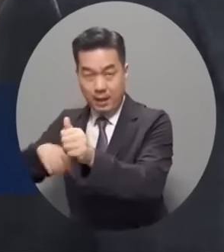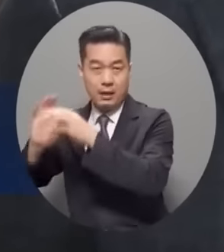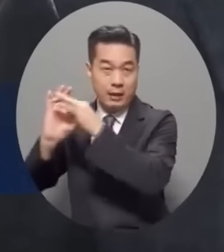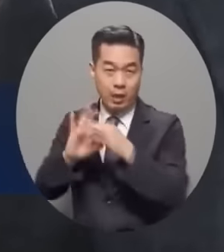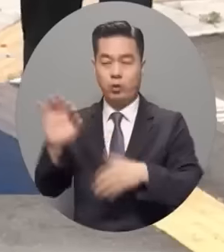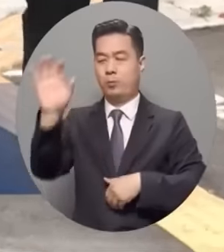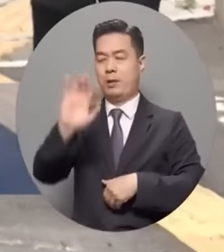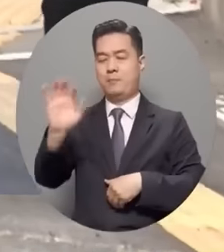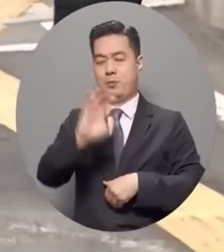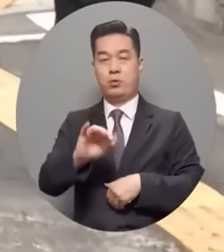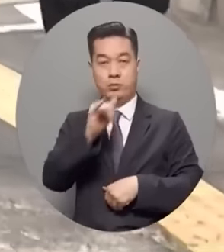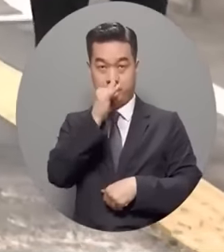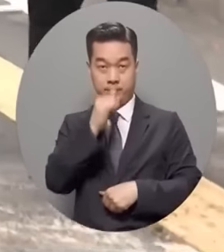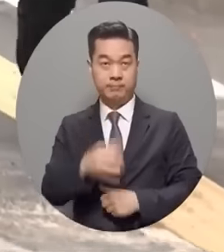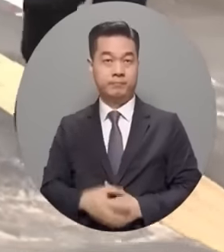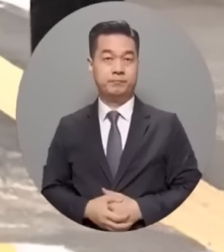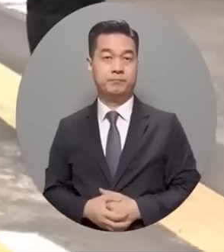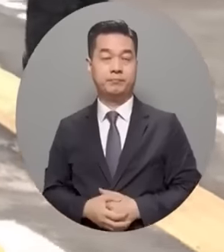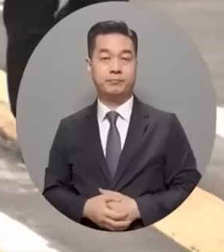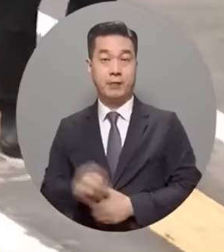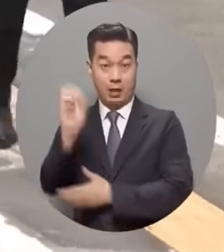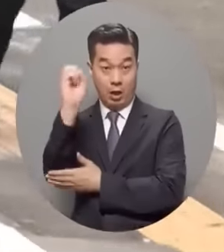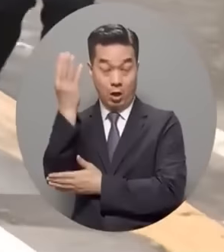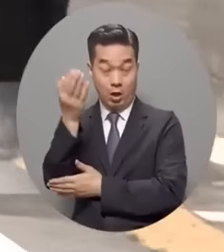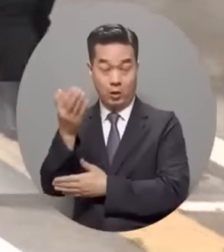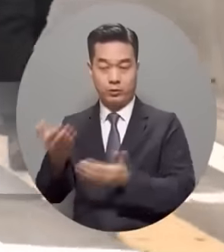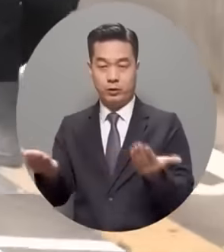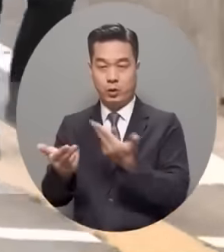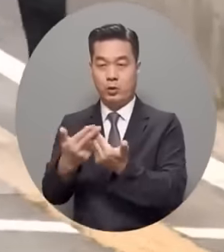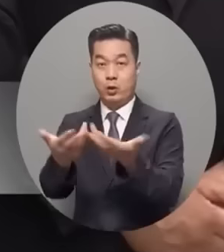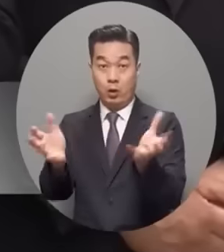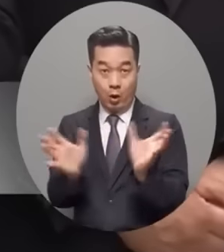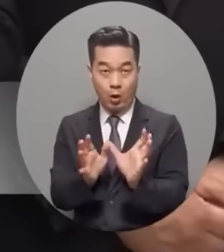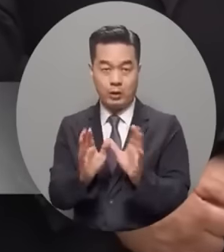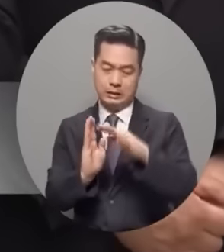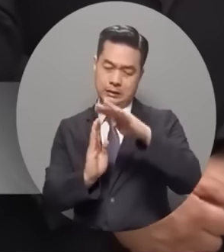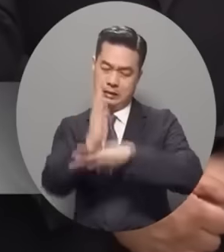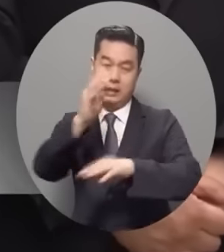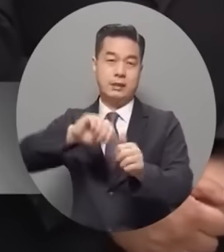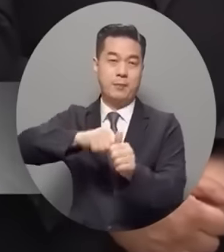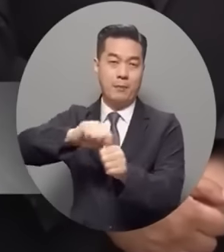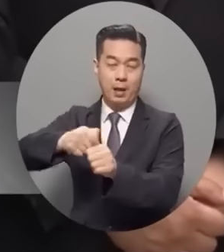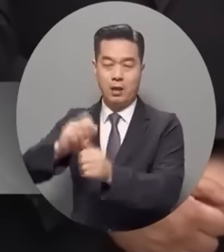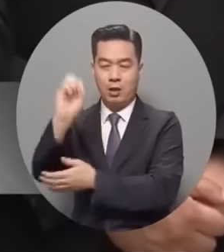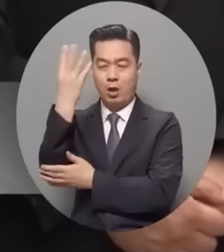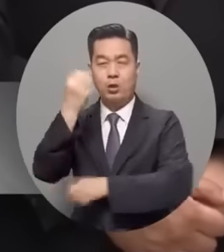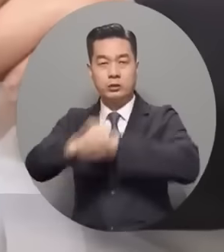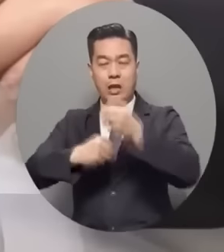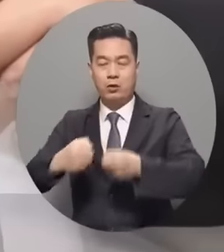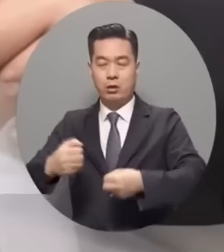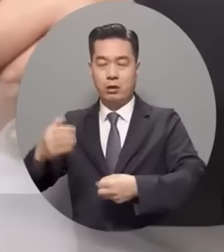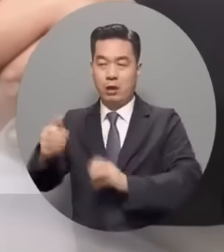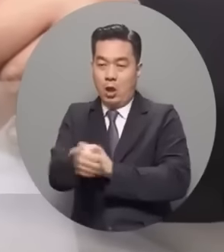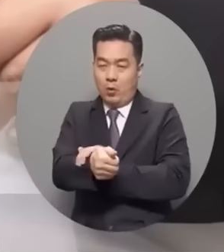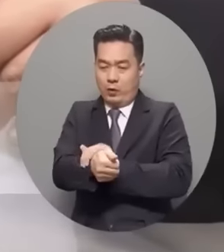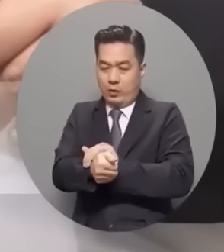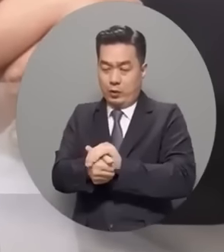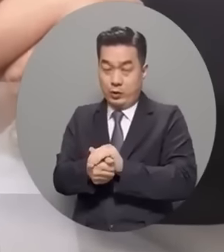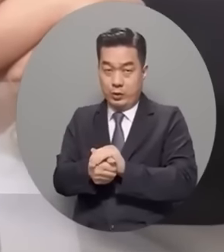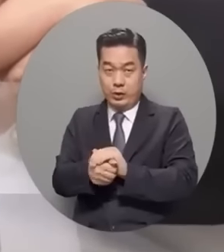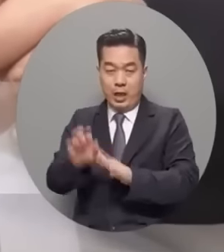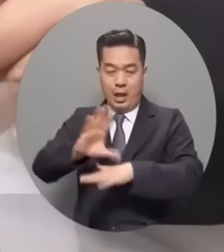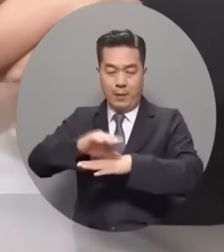계속해서 남발하고 있다. 언론 노조는 선방심의의 과잉 징계로 언론 자유가 위축됐고 방송 경영이